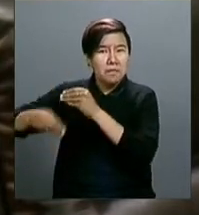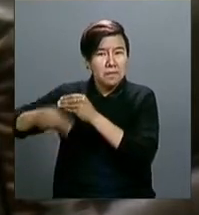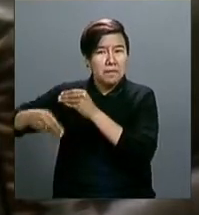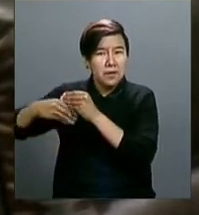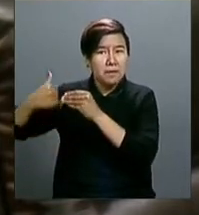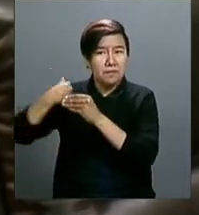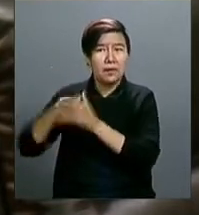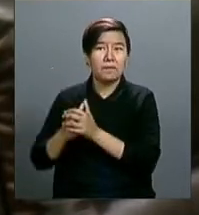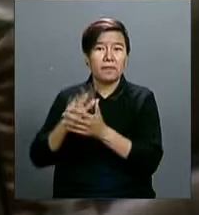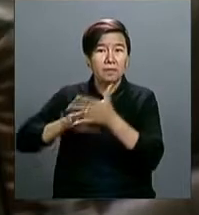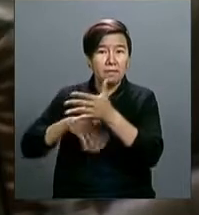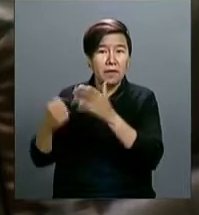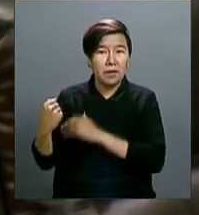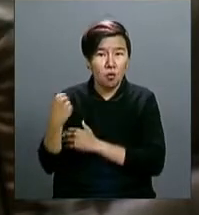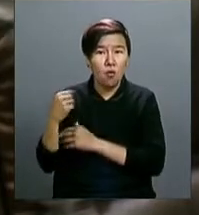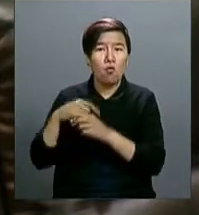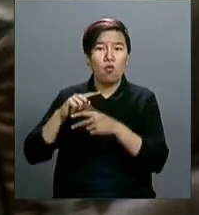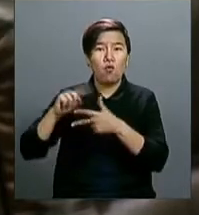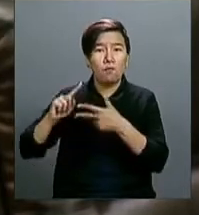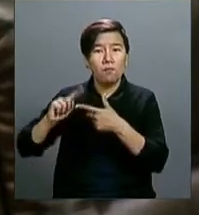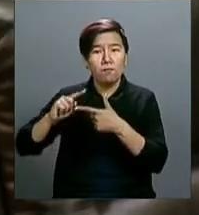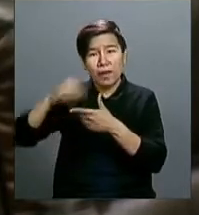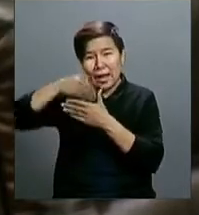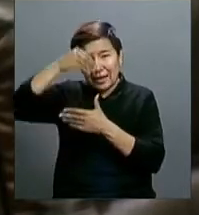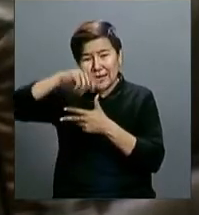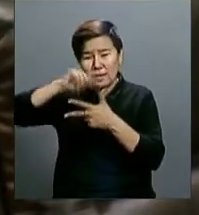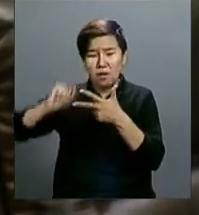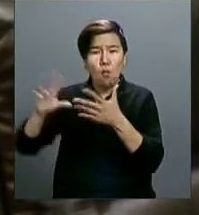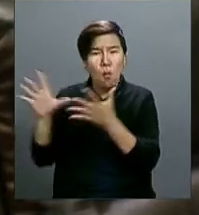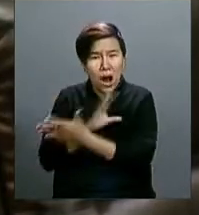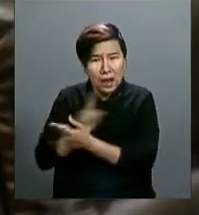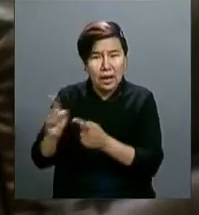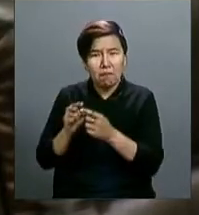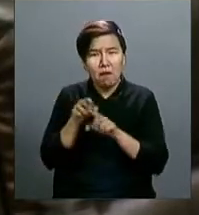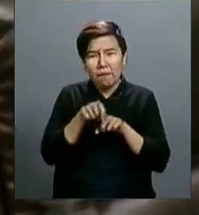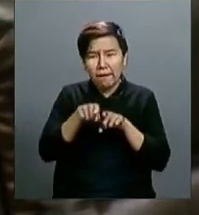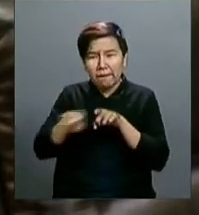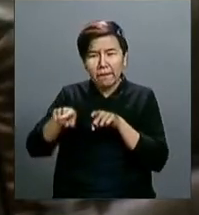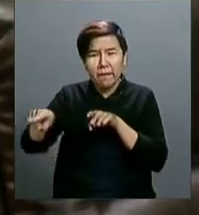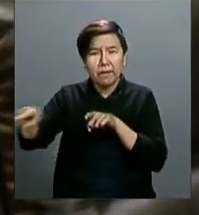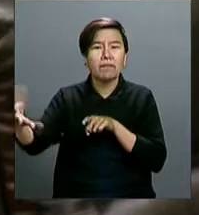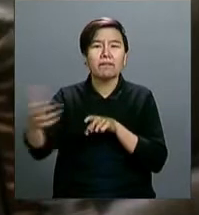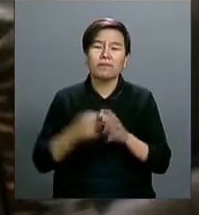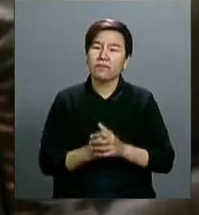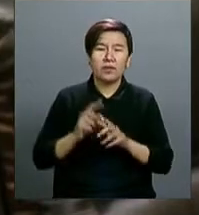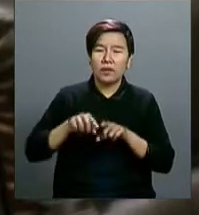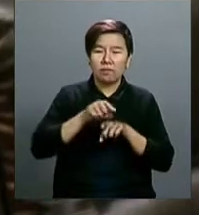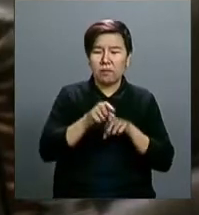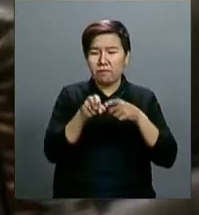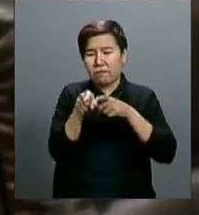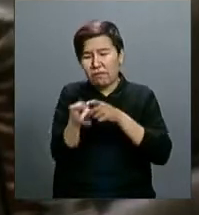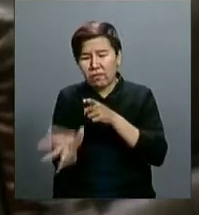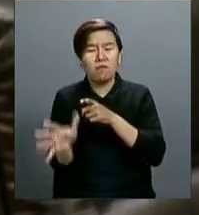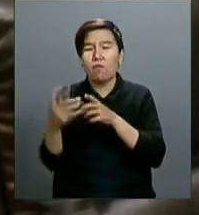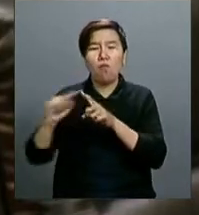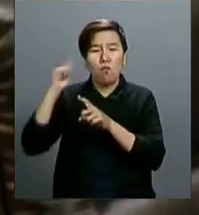แผนความมั่นคงแห่งชาติแผนการศึกษาชาติแผนวัฒนธรรมแห่งชาติแผนเหล่านี้จะต้องสอดคล้อง